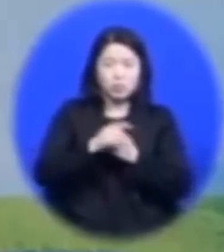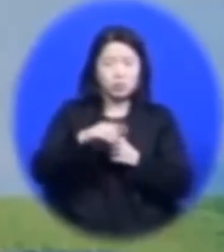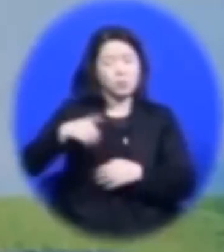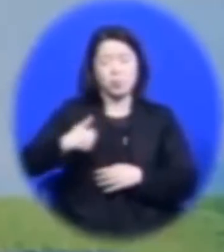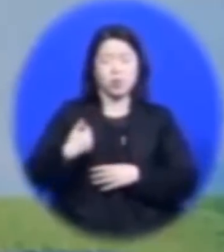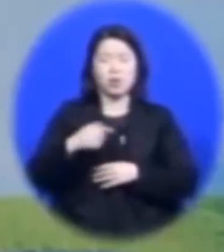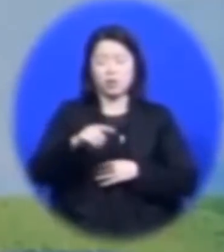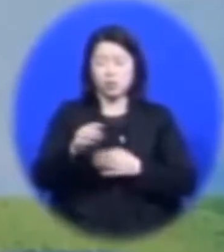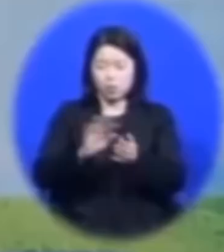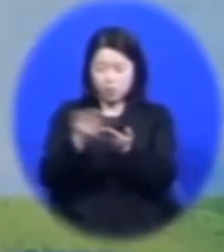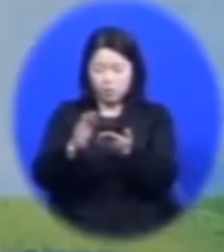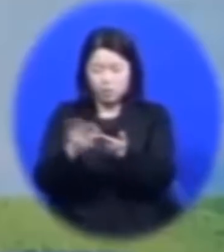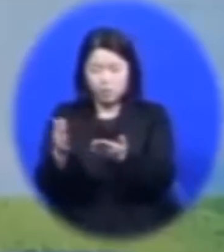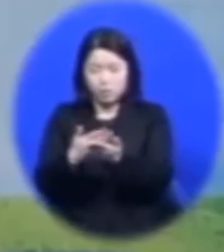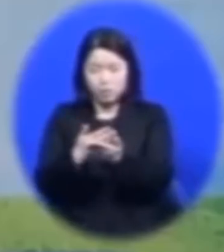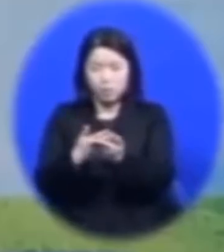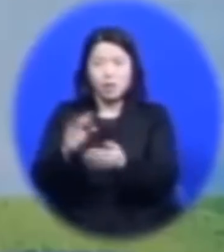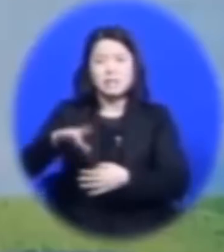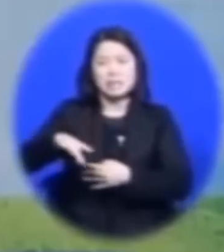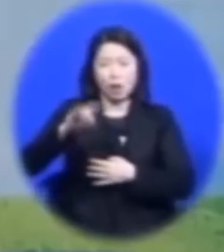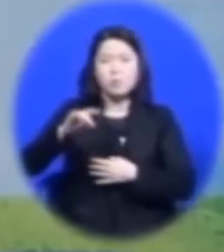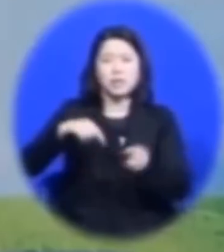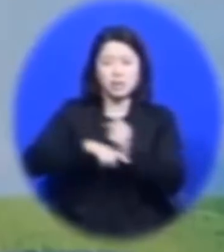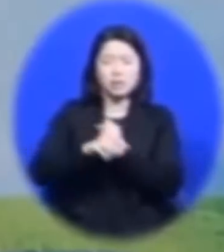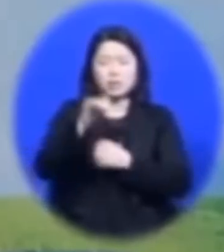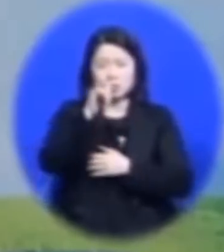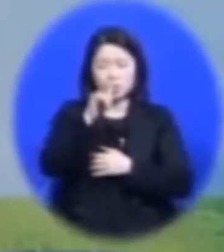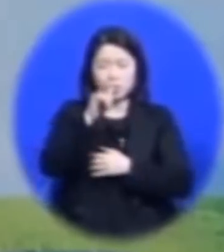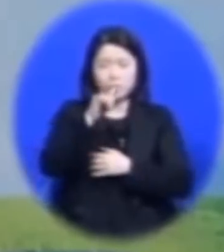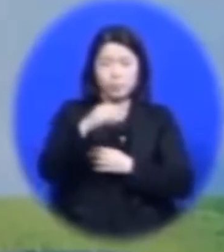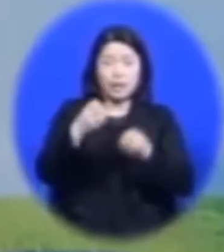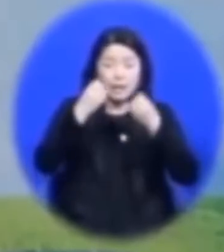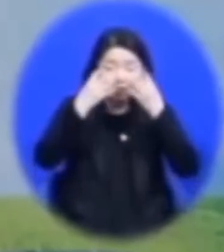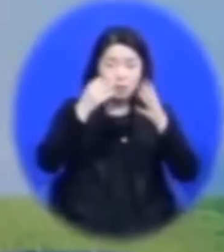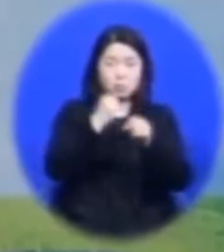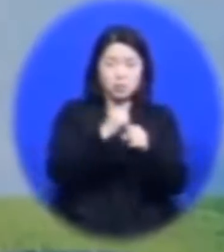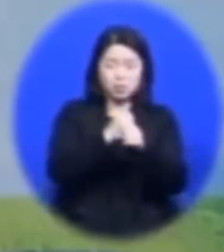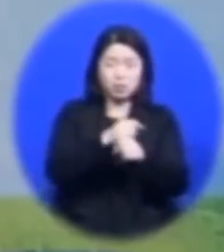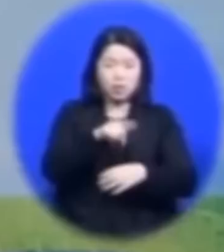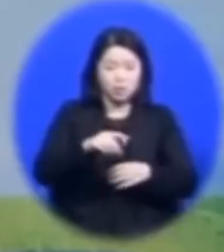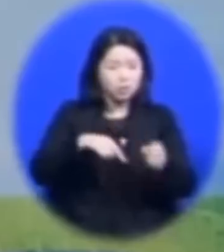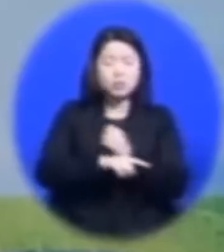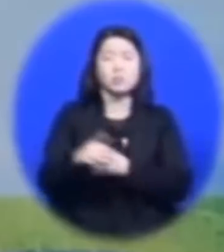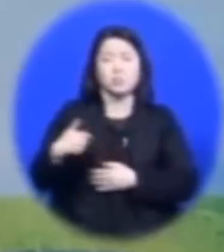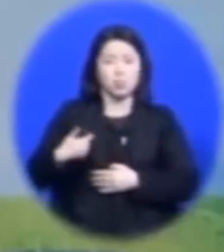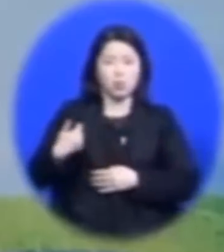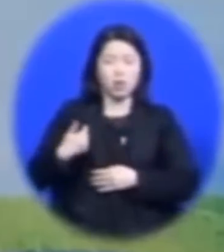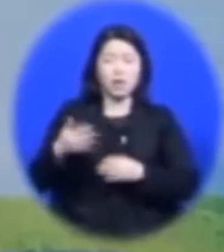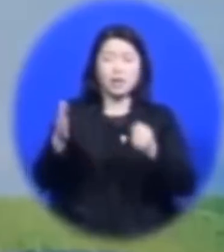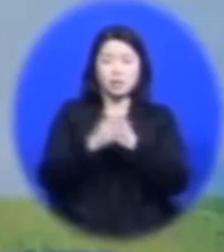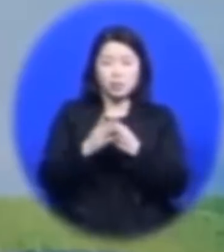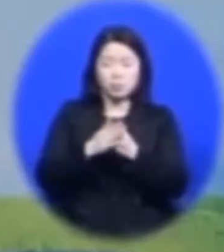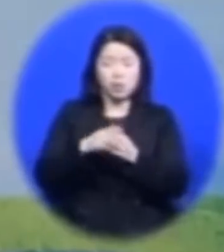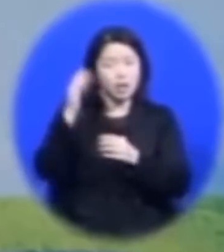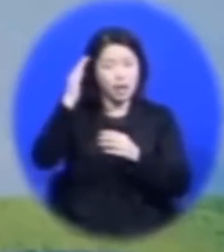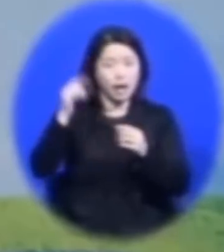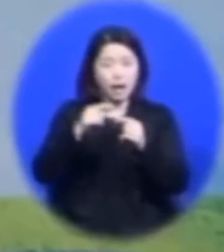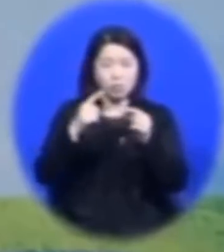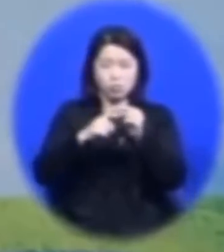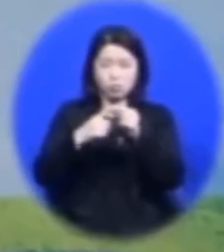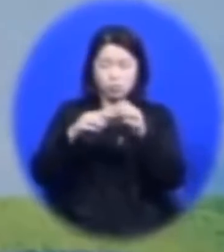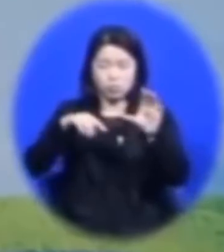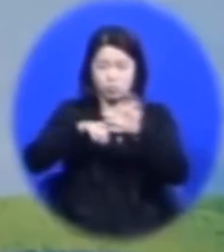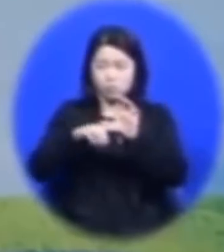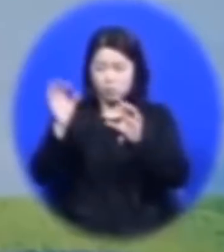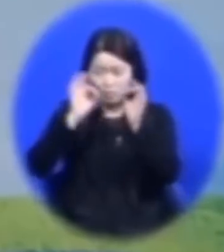찾아 봤어 맨 처음 이라는 뜻이고 창조 이게 무슨 말인가 또 사전 찾아 보았어요